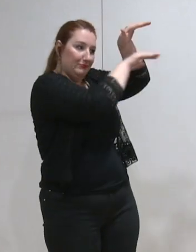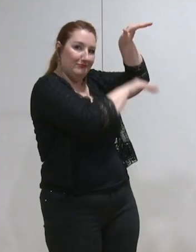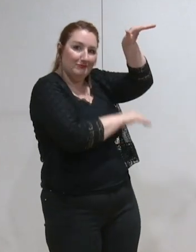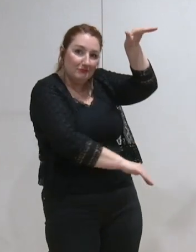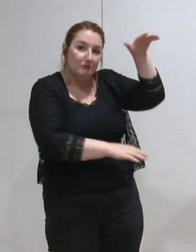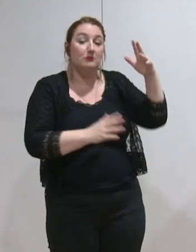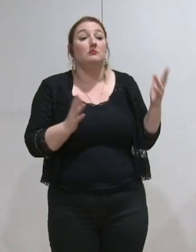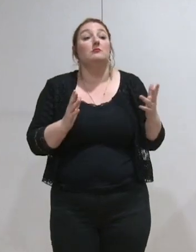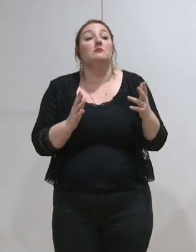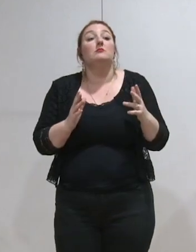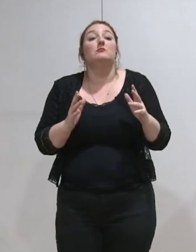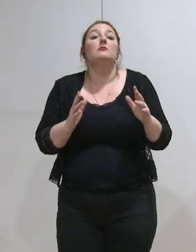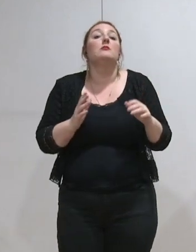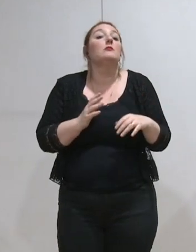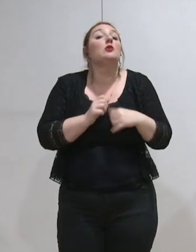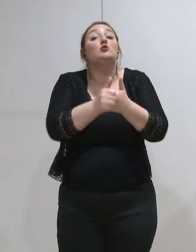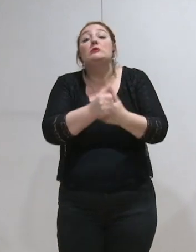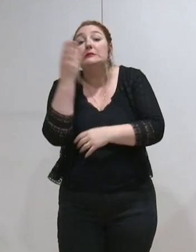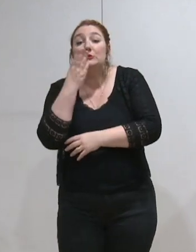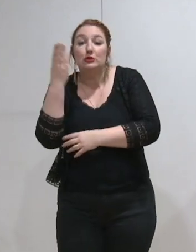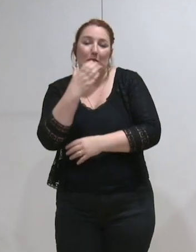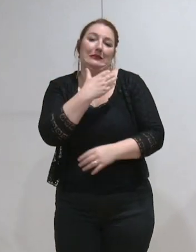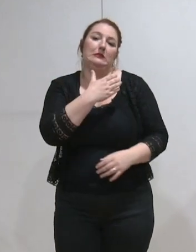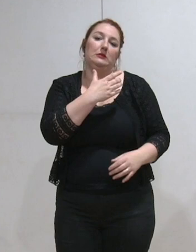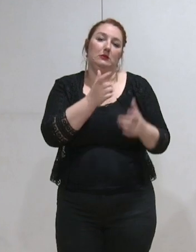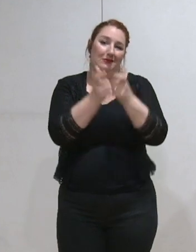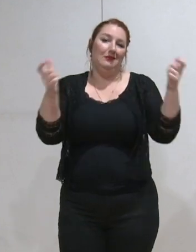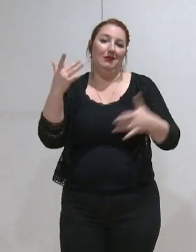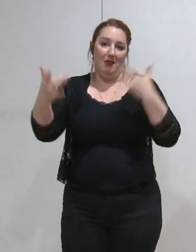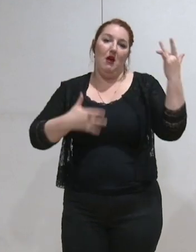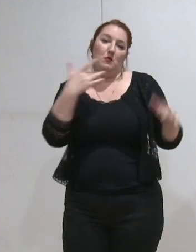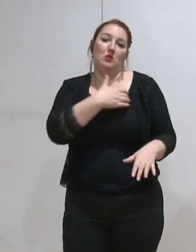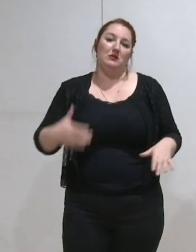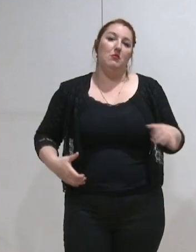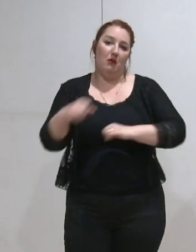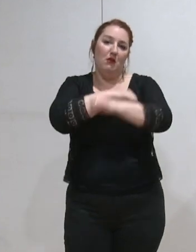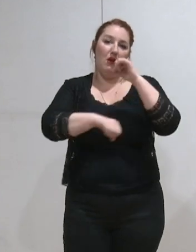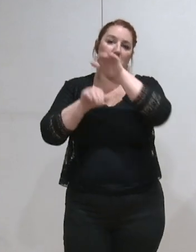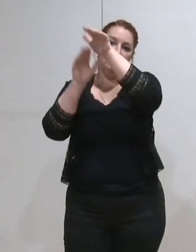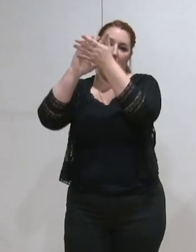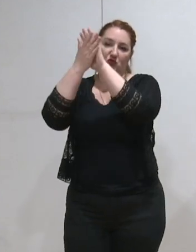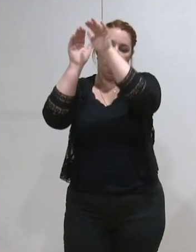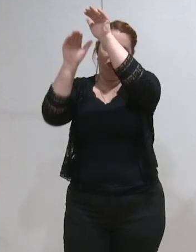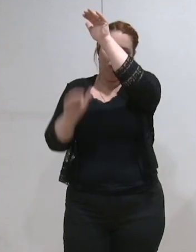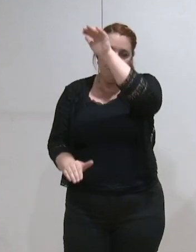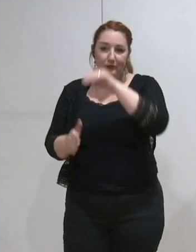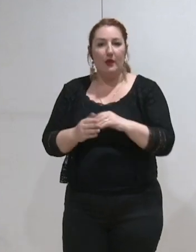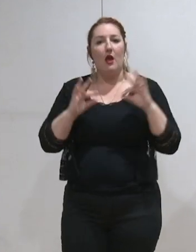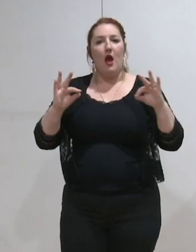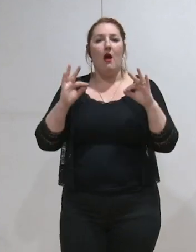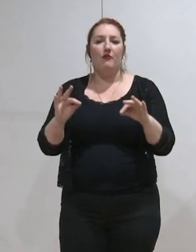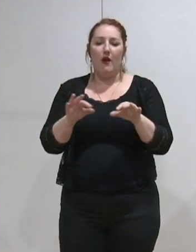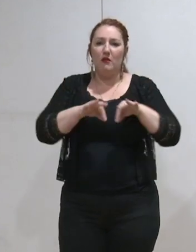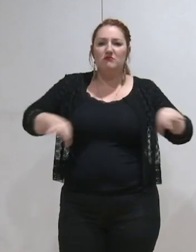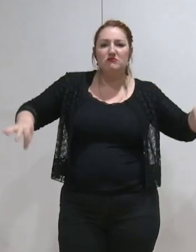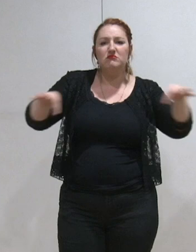sera assuré par le théâtre municipal concernant le dojot là aussi les activités pendant le temps scolaire